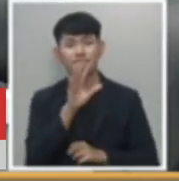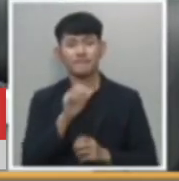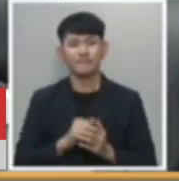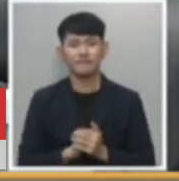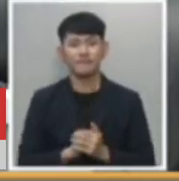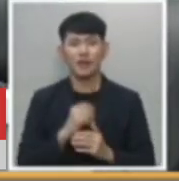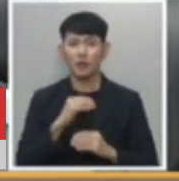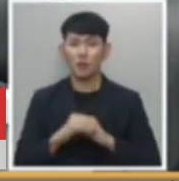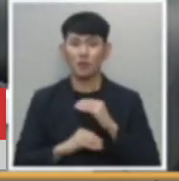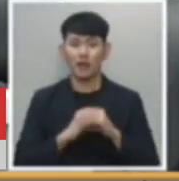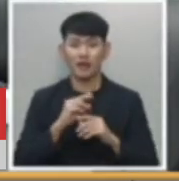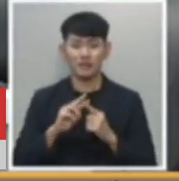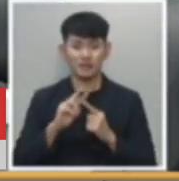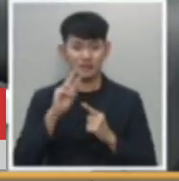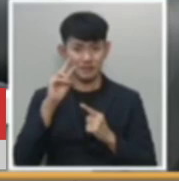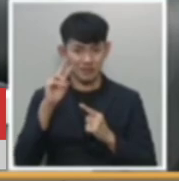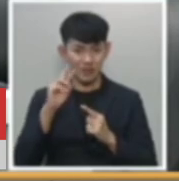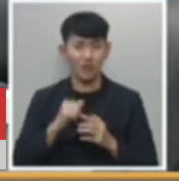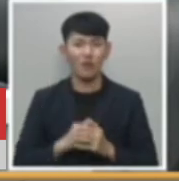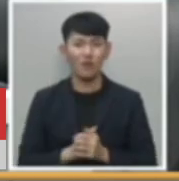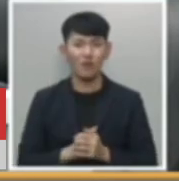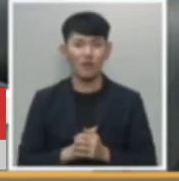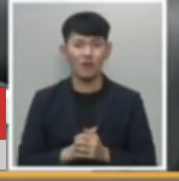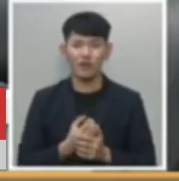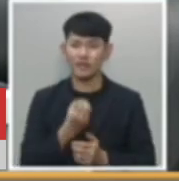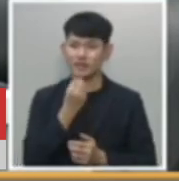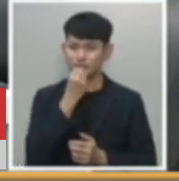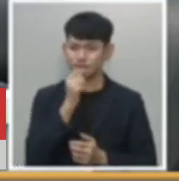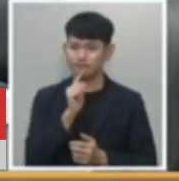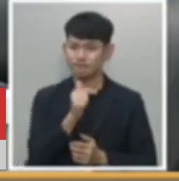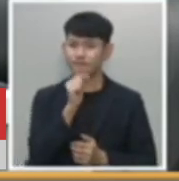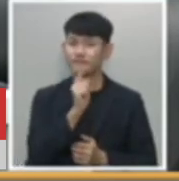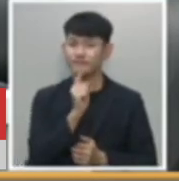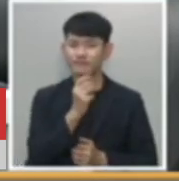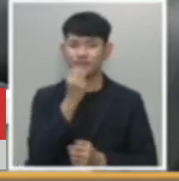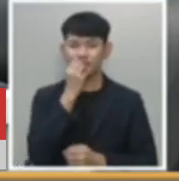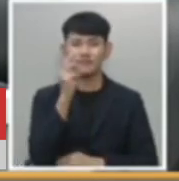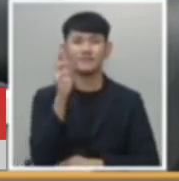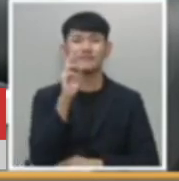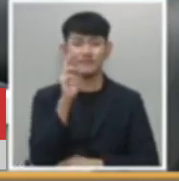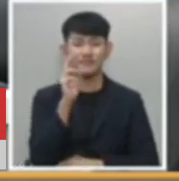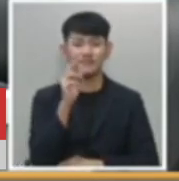ที่เป็นอาหารหลักนะครับก็คือโครงการอาหารกลางวันนะครับ